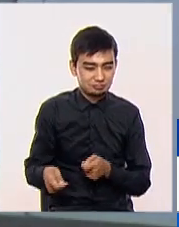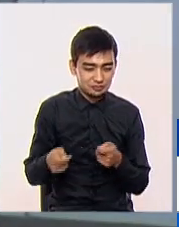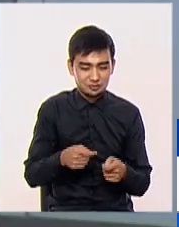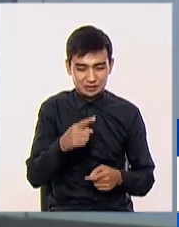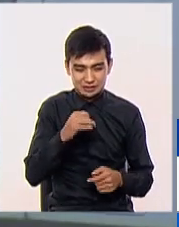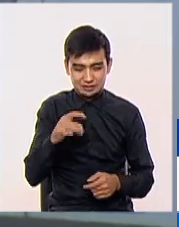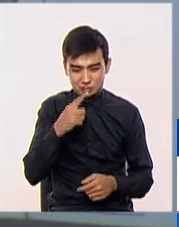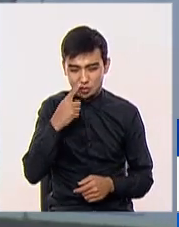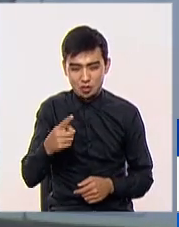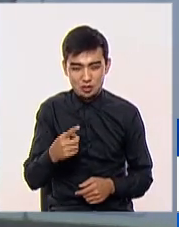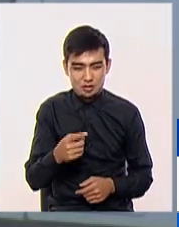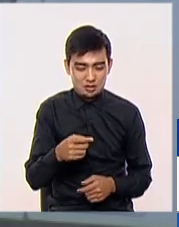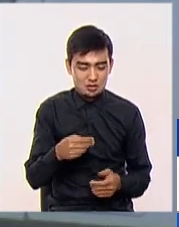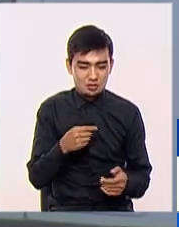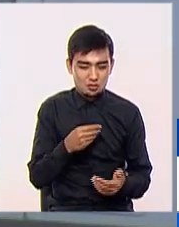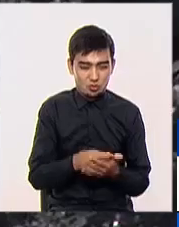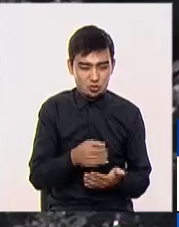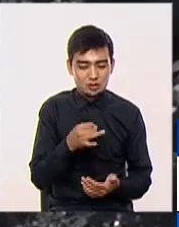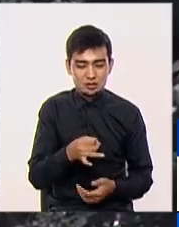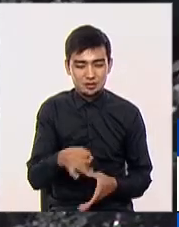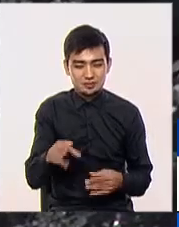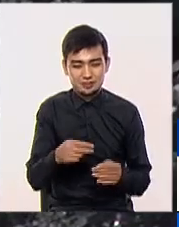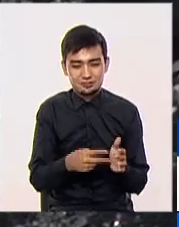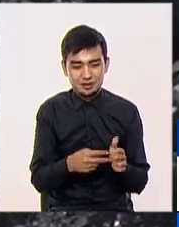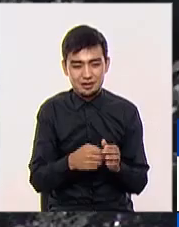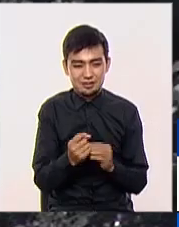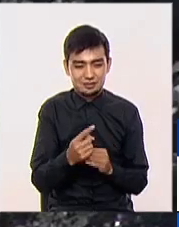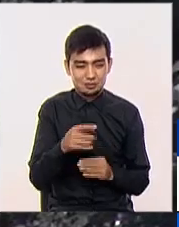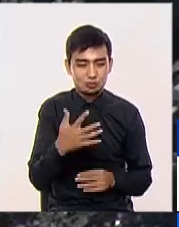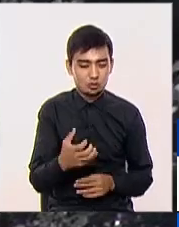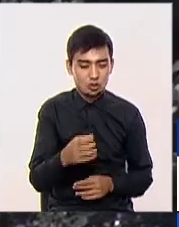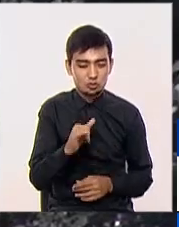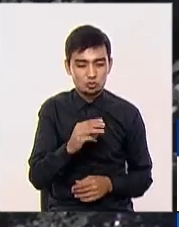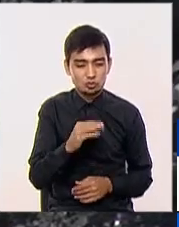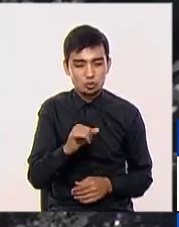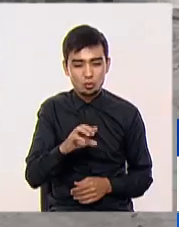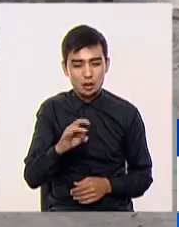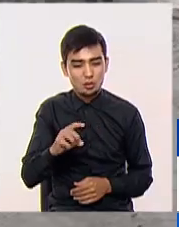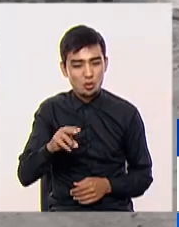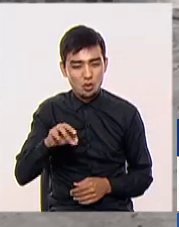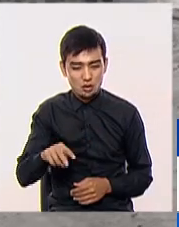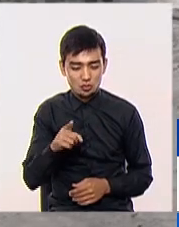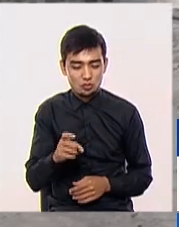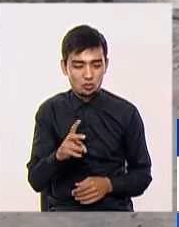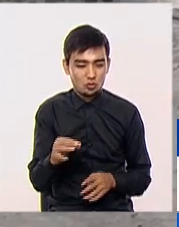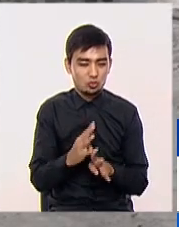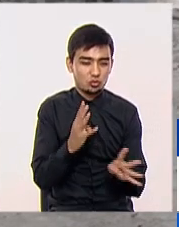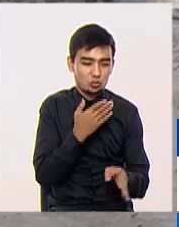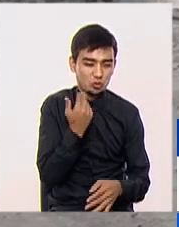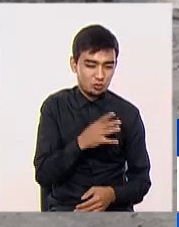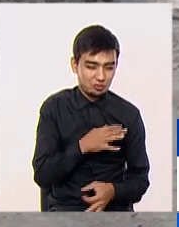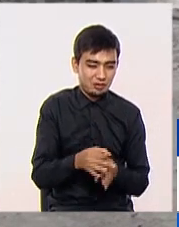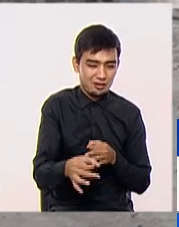10 500 за тонну. Цена Шубаркульского не изменилась – 11 500. На тупиках уверяют, что очередей пока нет. Правда, иногда